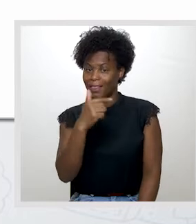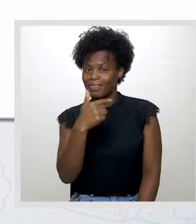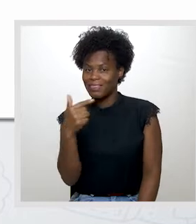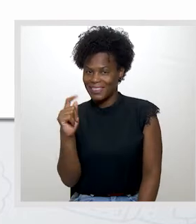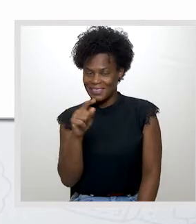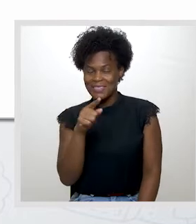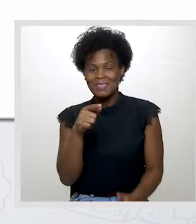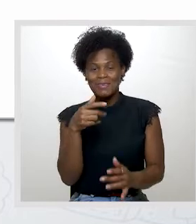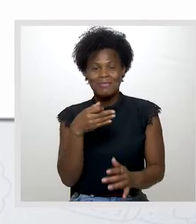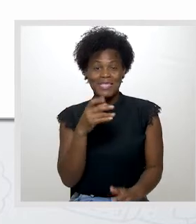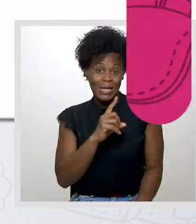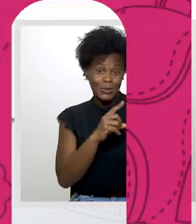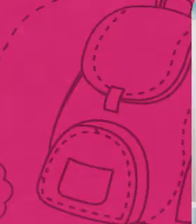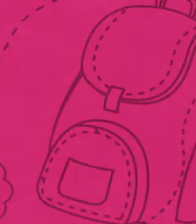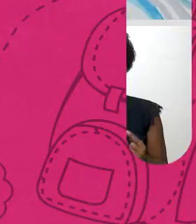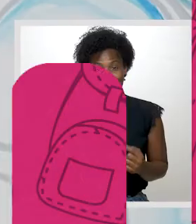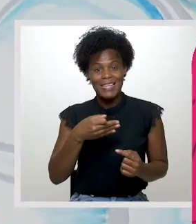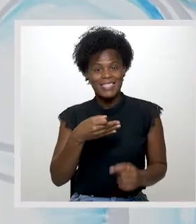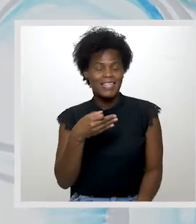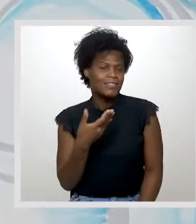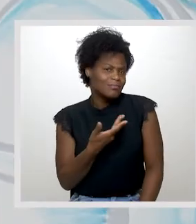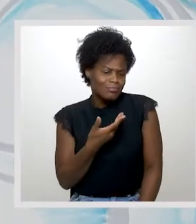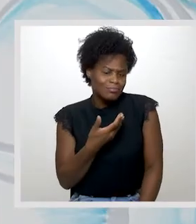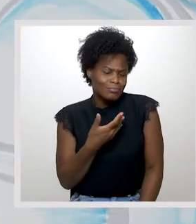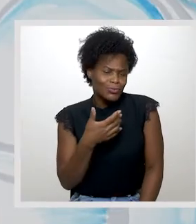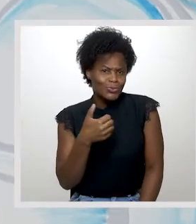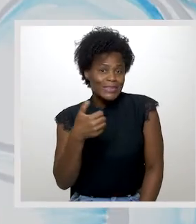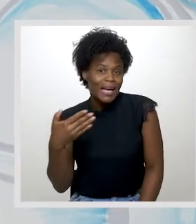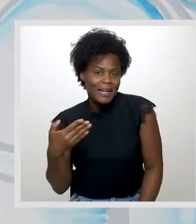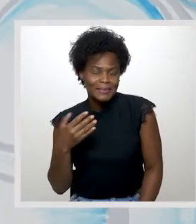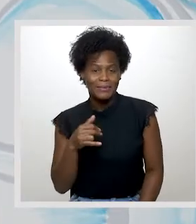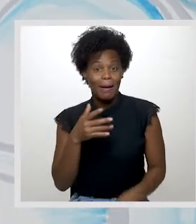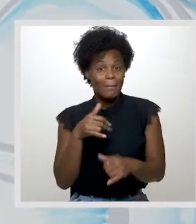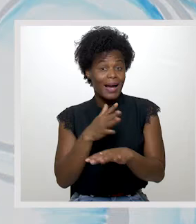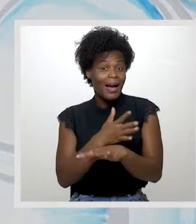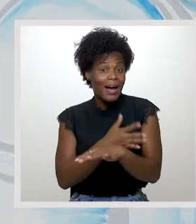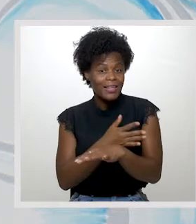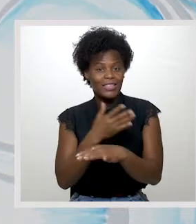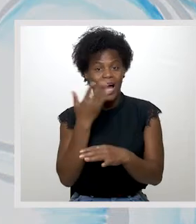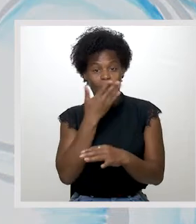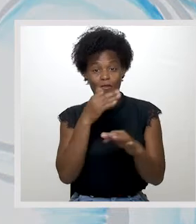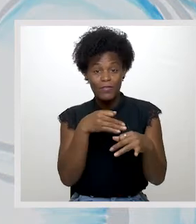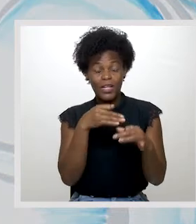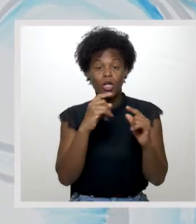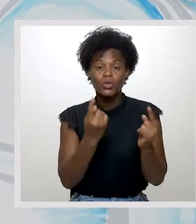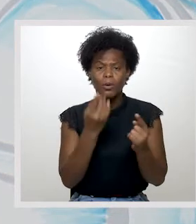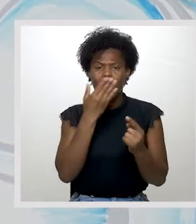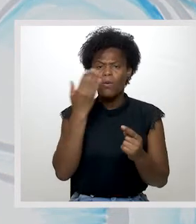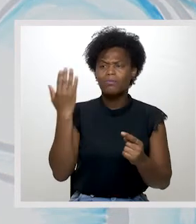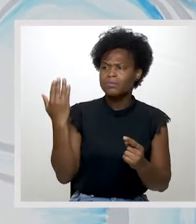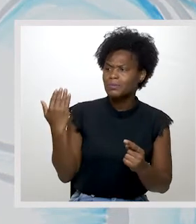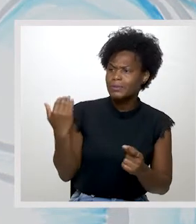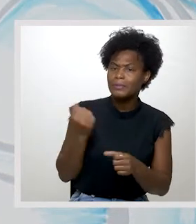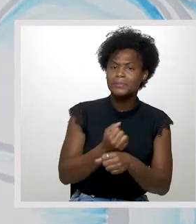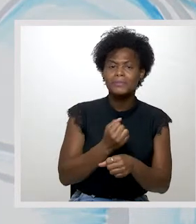27. D'accord? Mais avant de commencer notre cours, nous allons faire un résumé des contenus